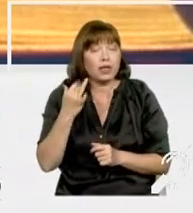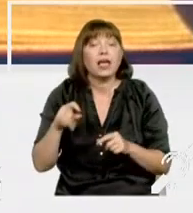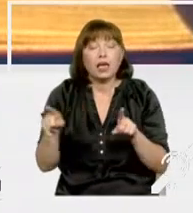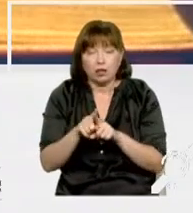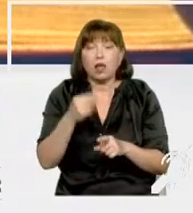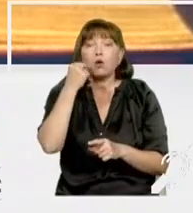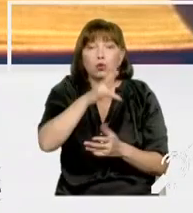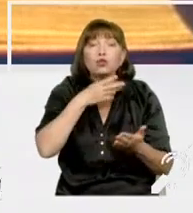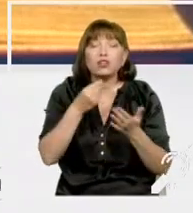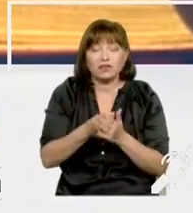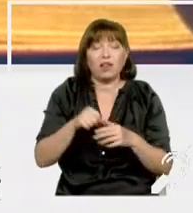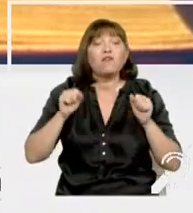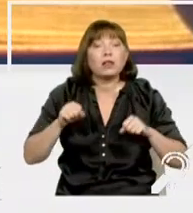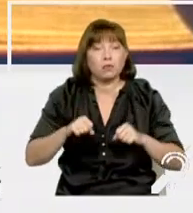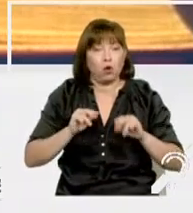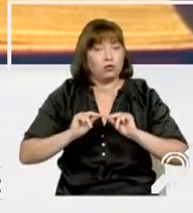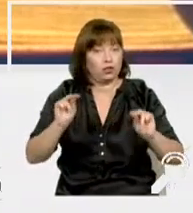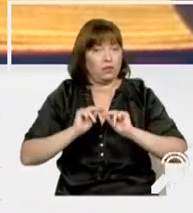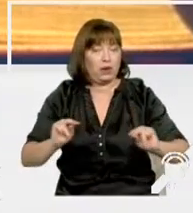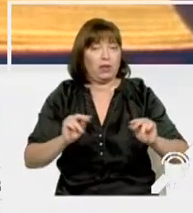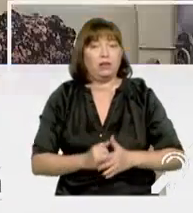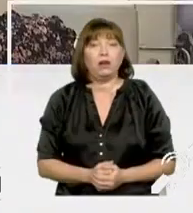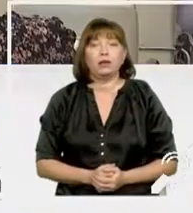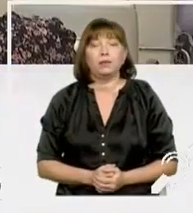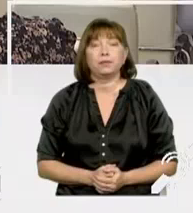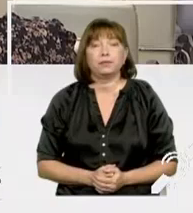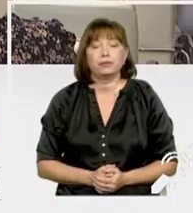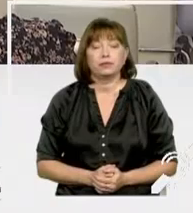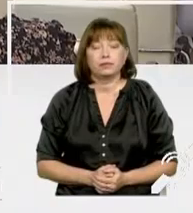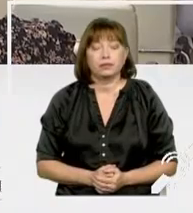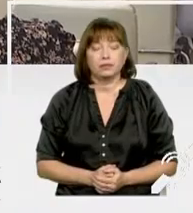astfel își vor îmbunătăți competențele educaționale.